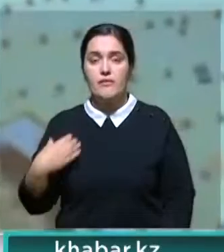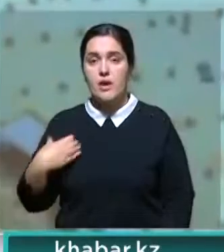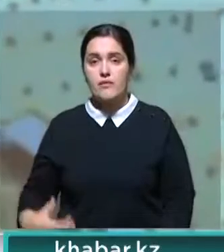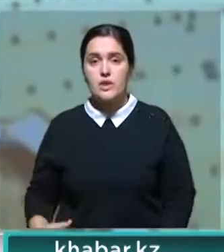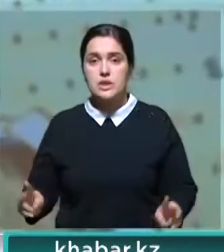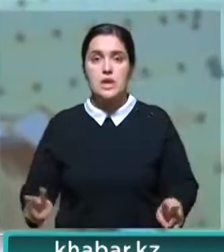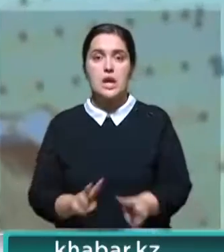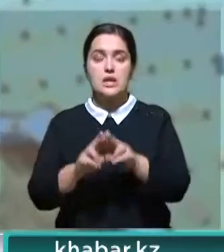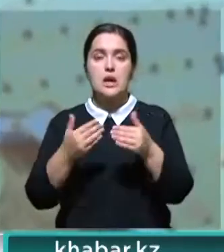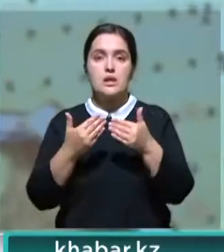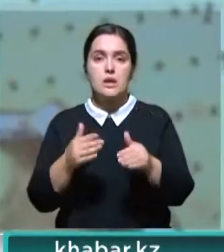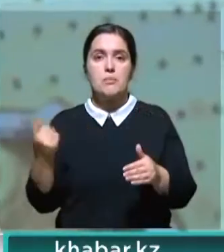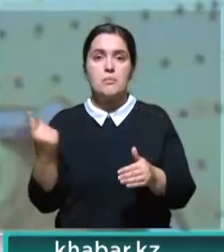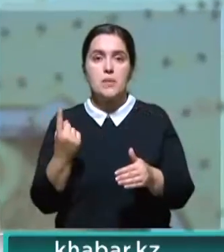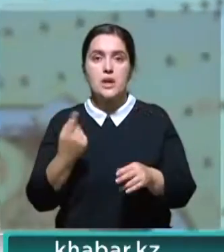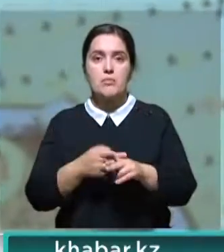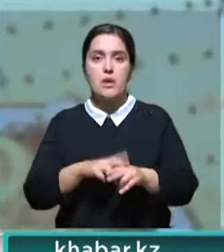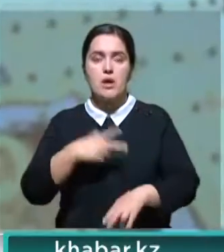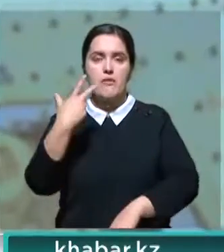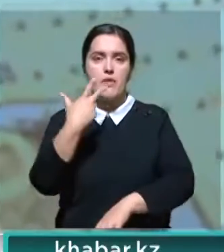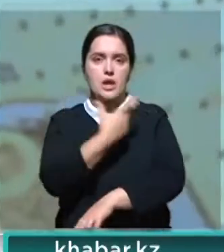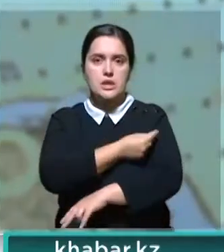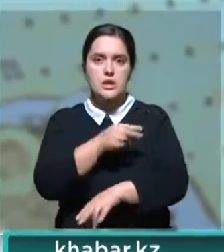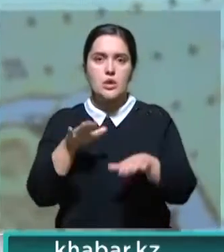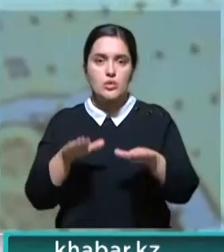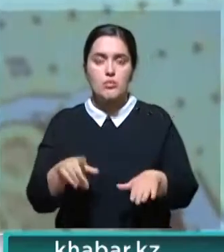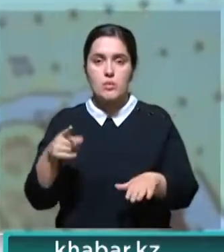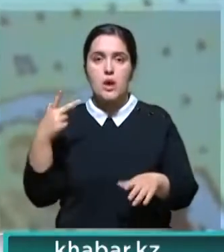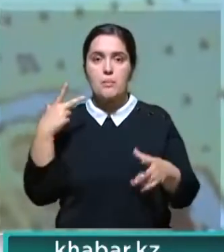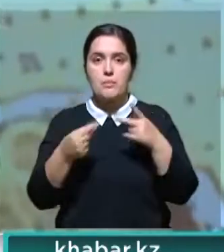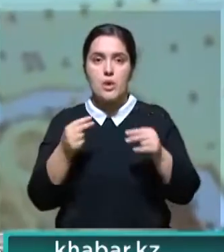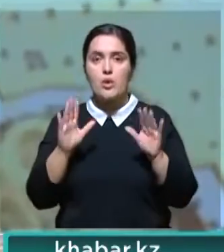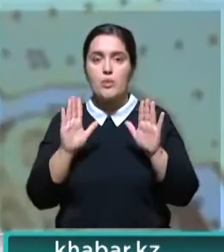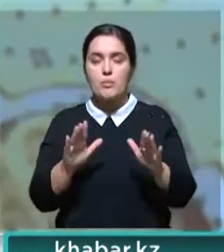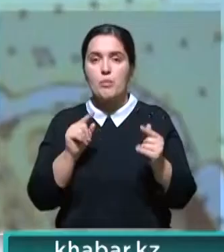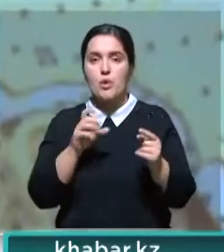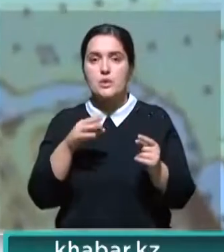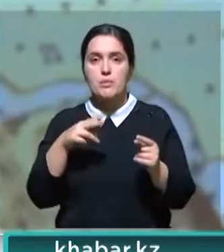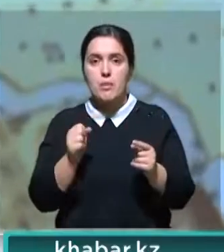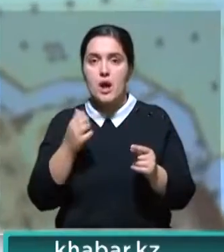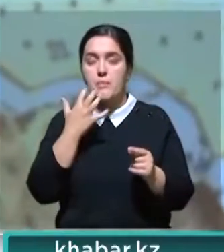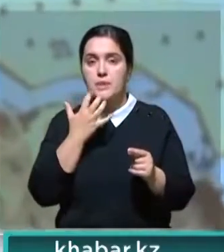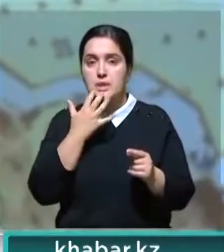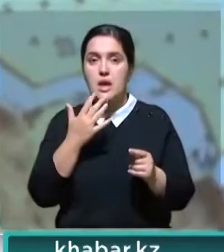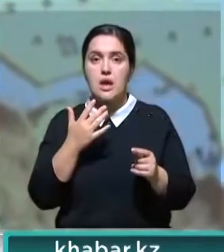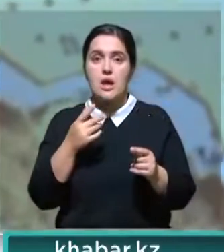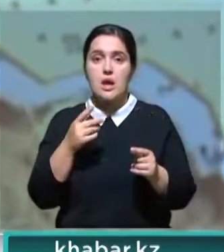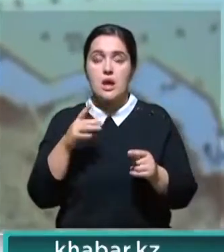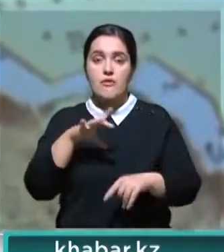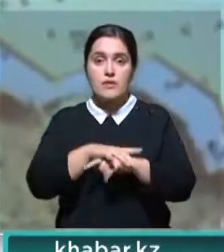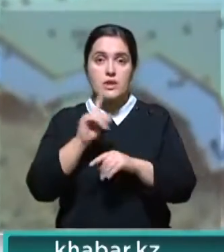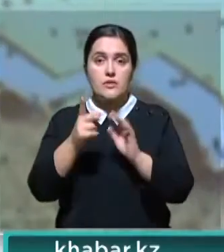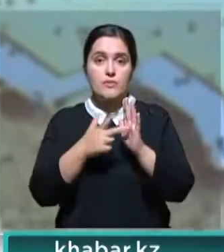Во французской столице открылся первый вакцинодром. В нем прививают исключительно против оспы обезьян. По последним данным, в стране